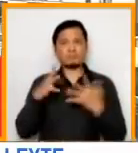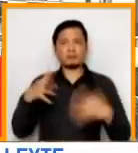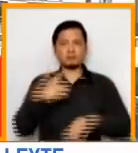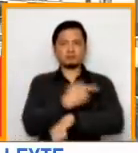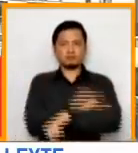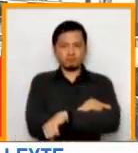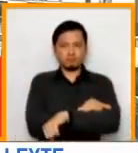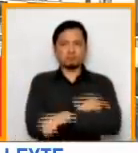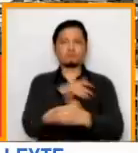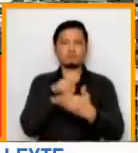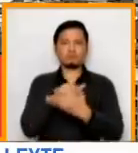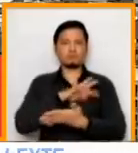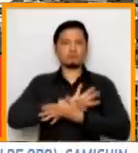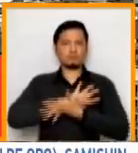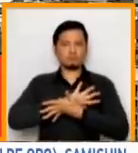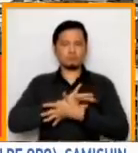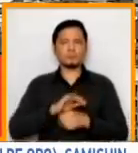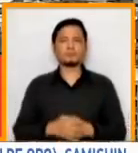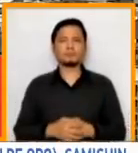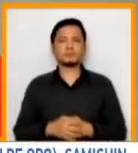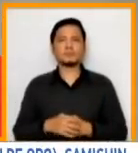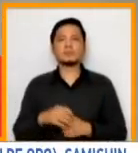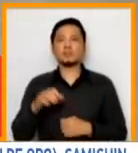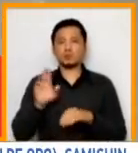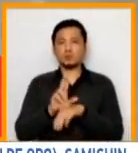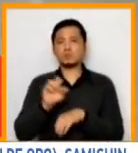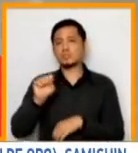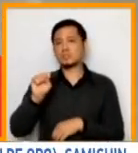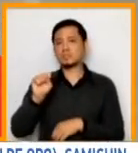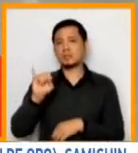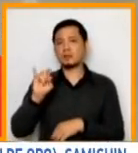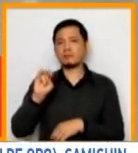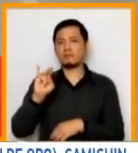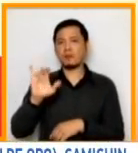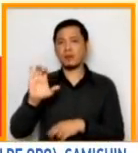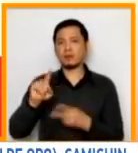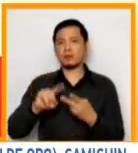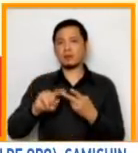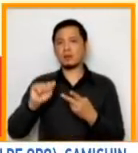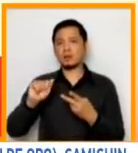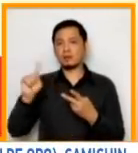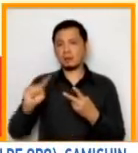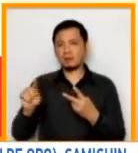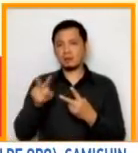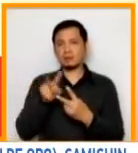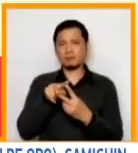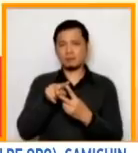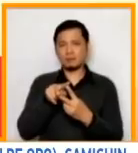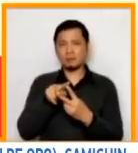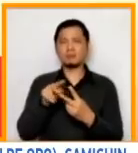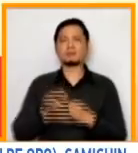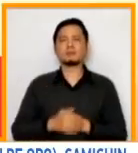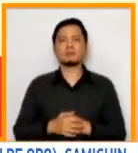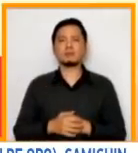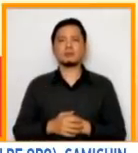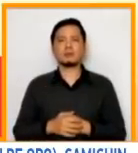COVID-19, Igan. Sinovac at AstraZeneca, Igan, ang nabakuna sa kanila. Nakasalukuyan ring niro-roll out na